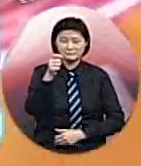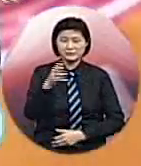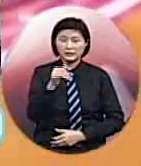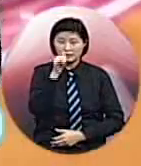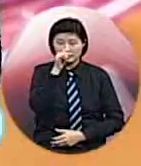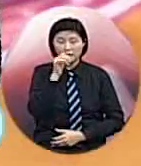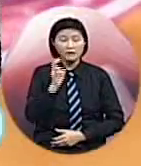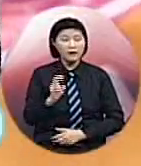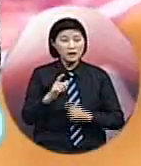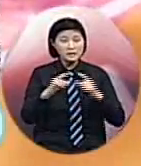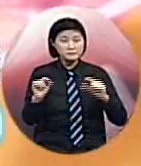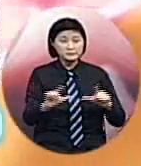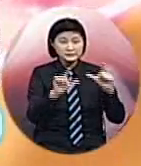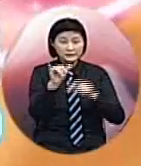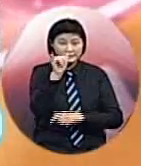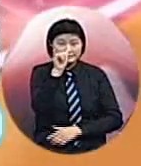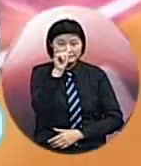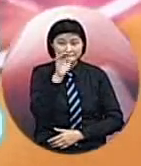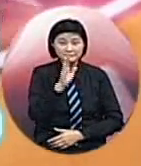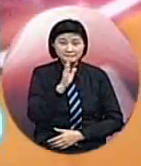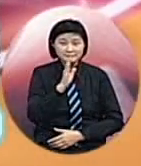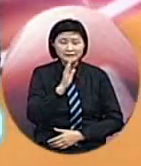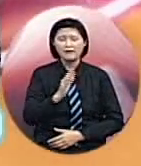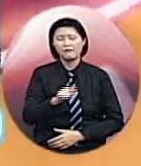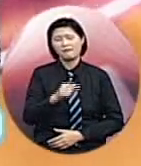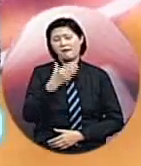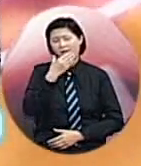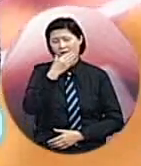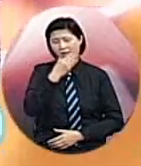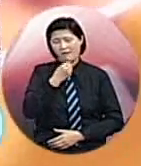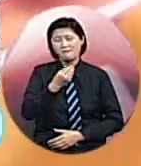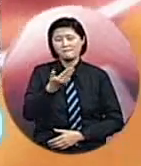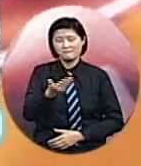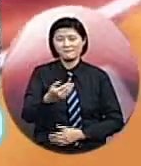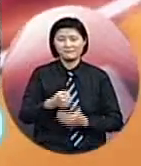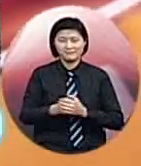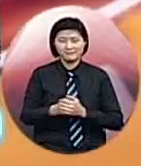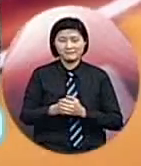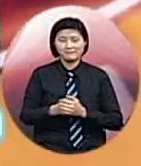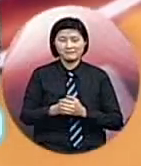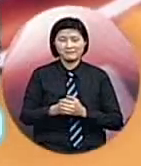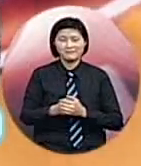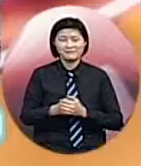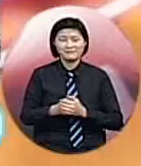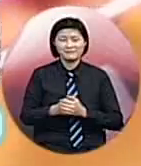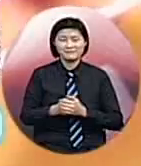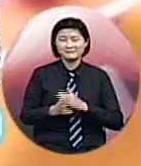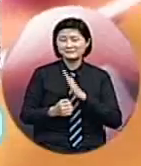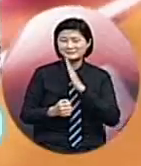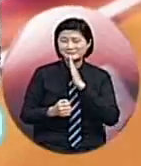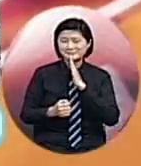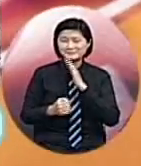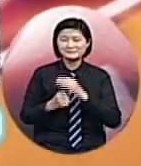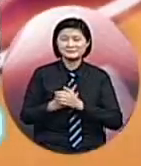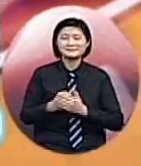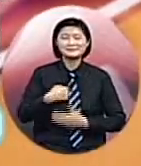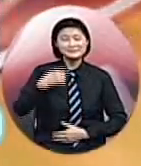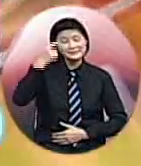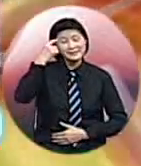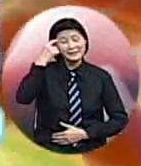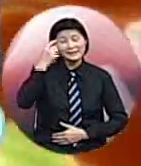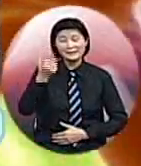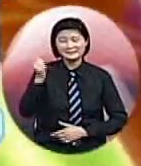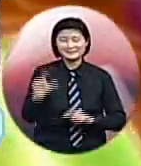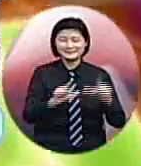거기 살고 계시는구나. 어머니는 네. 행복 정말 행복 중에 행복하신 분이에요. 네, 그렇게 네. 생각하고